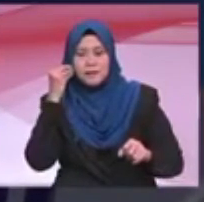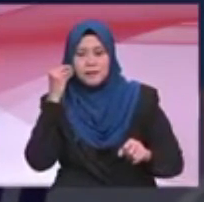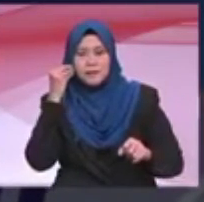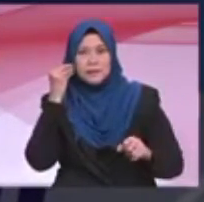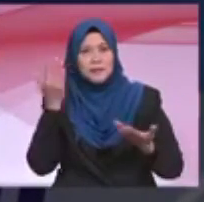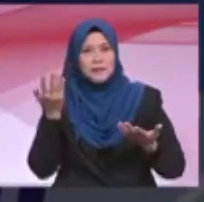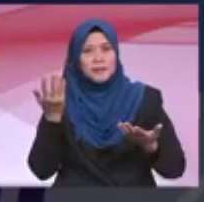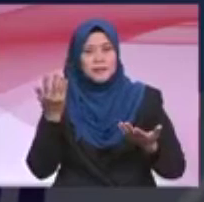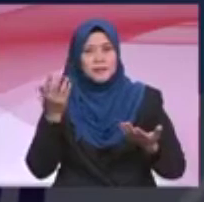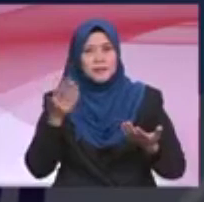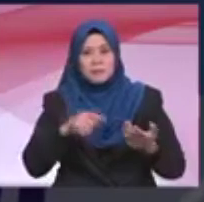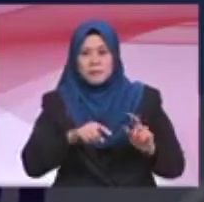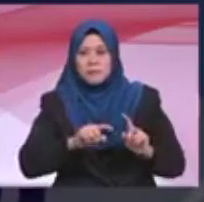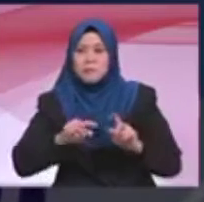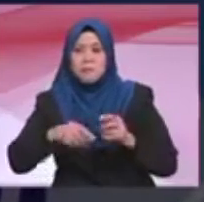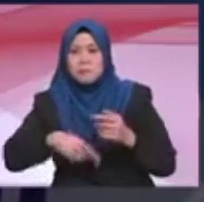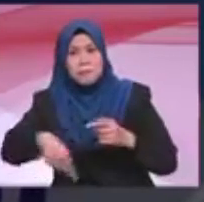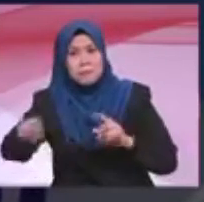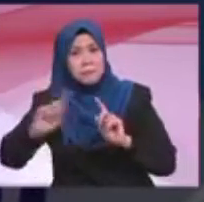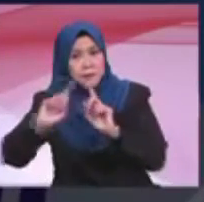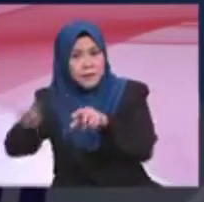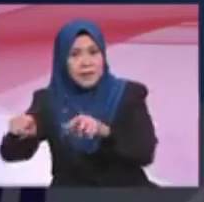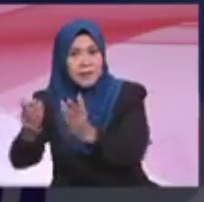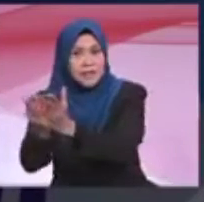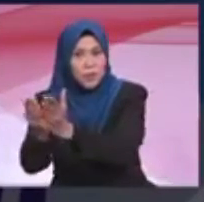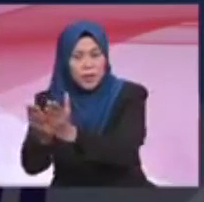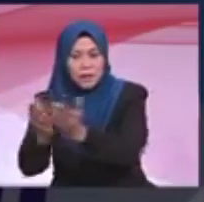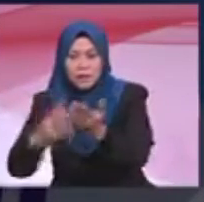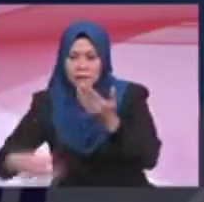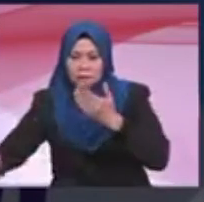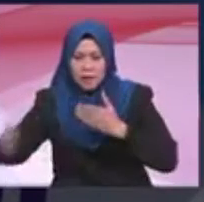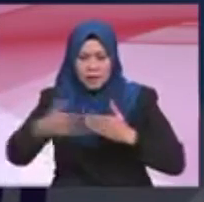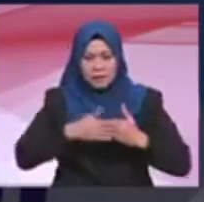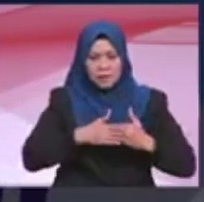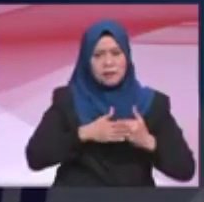yang CMCO atau MCO untuk balik ke sekolah.